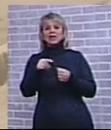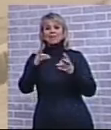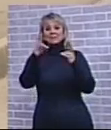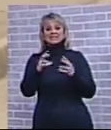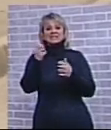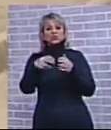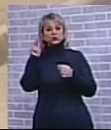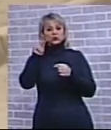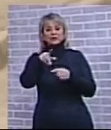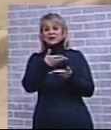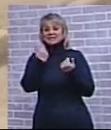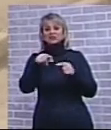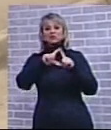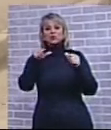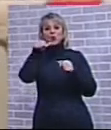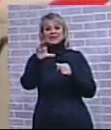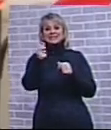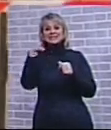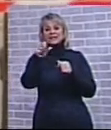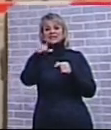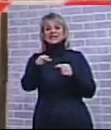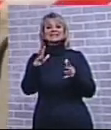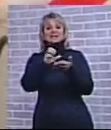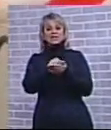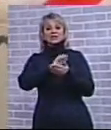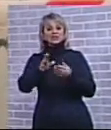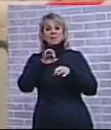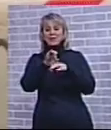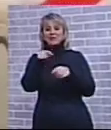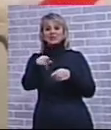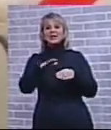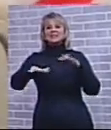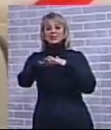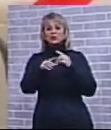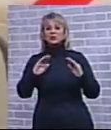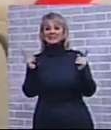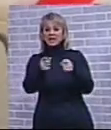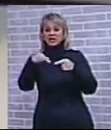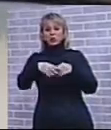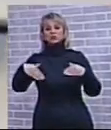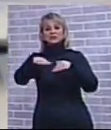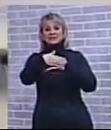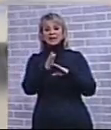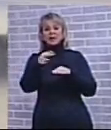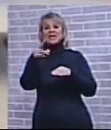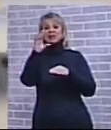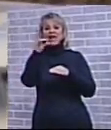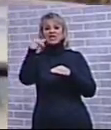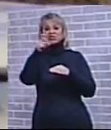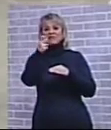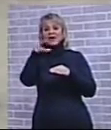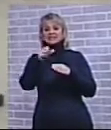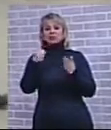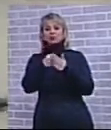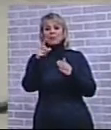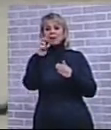Пострадавших среди учеников нет. В школе на социалистической занятий не проводили. Территорию оцепили на участке от переулка Нахичеванского до